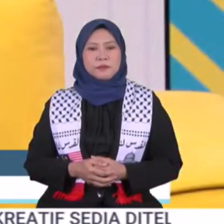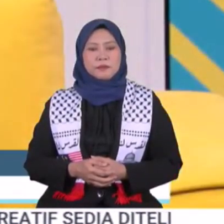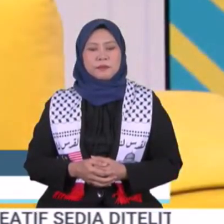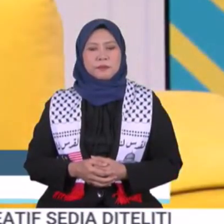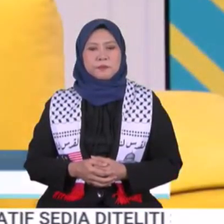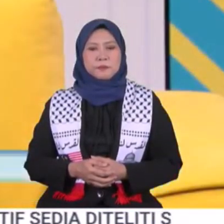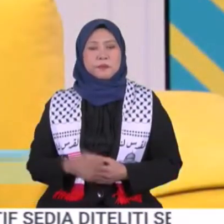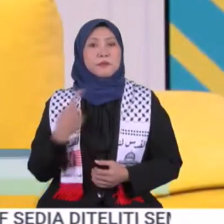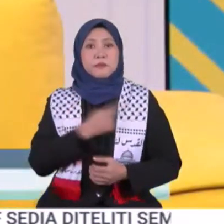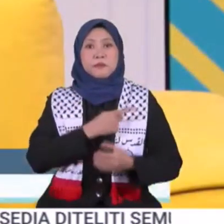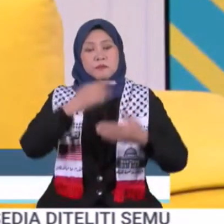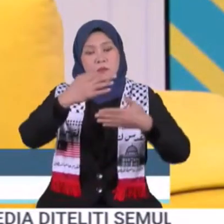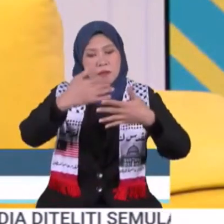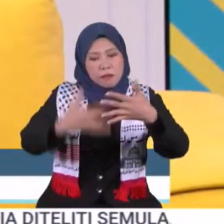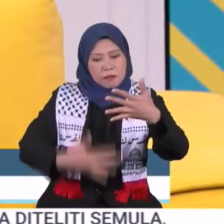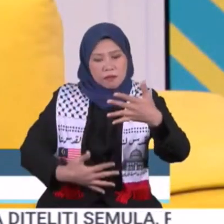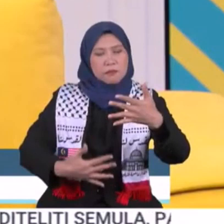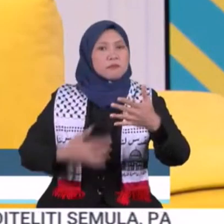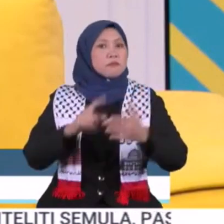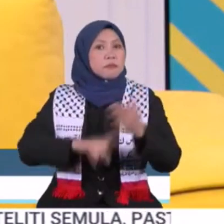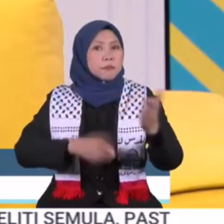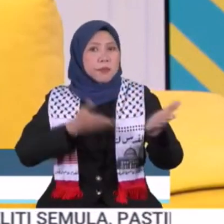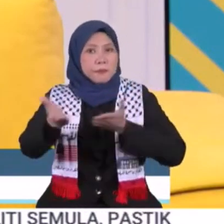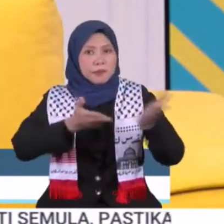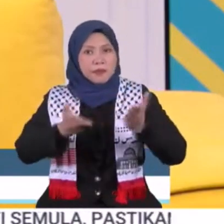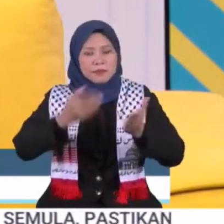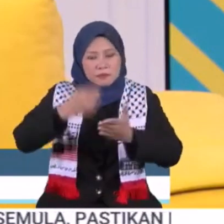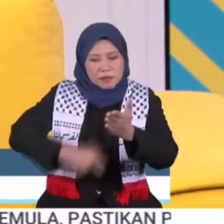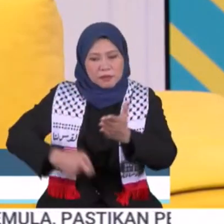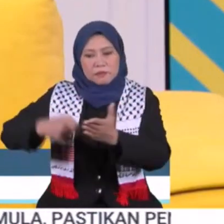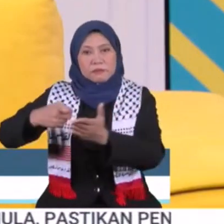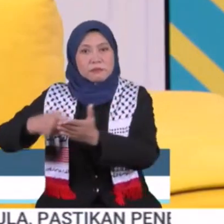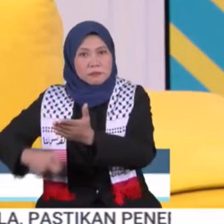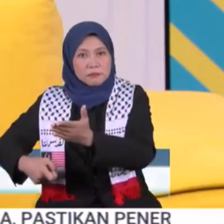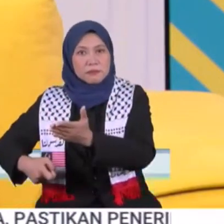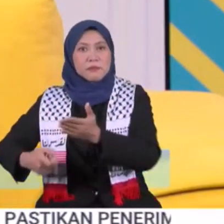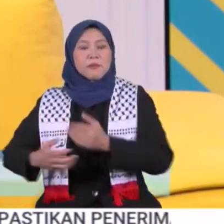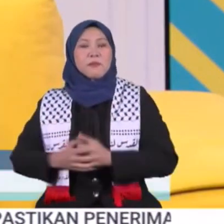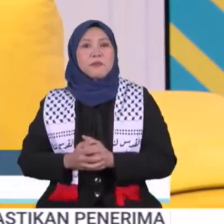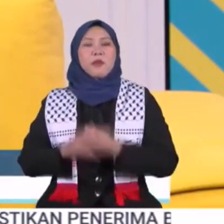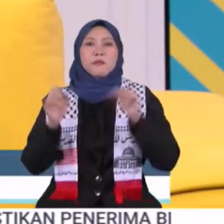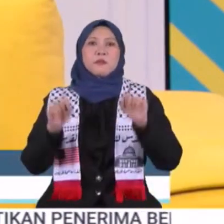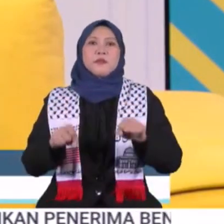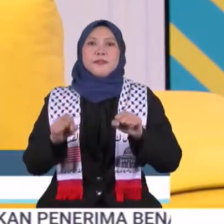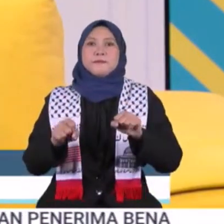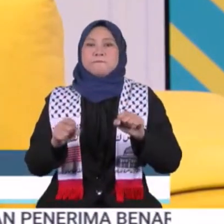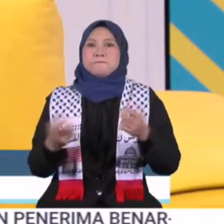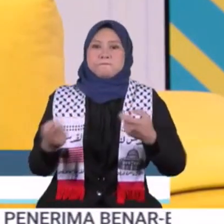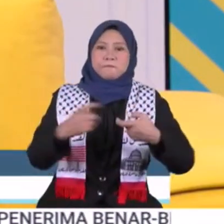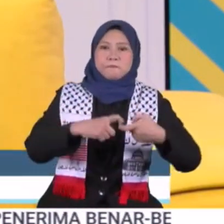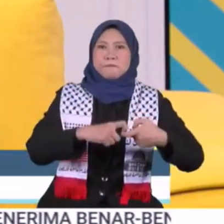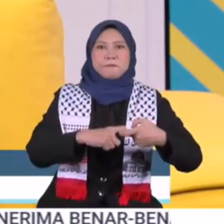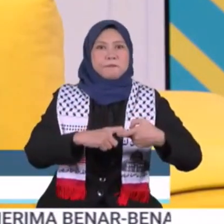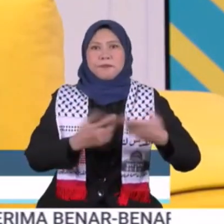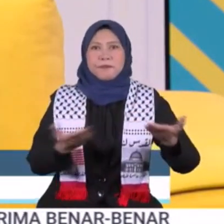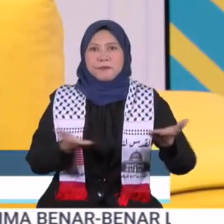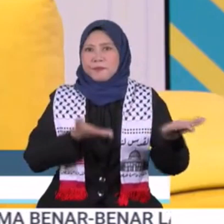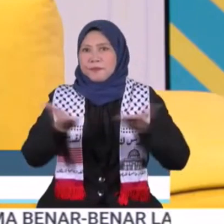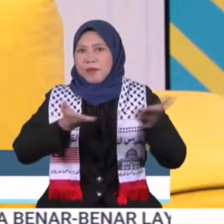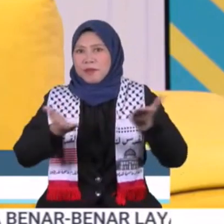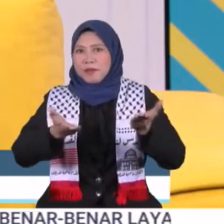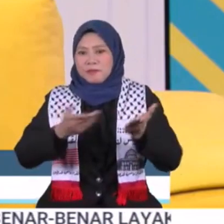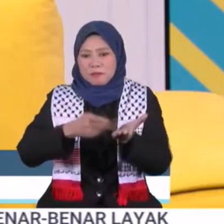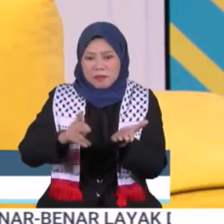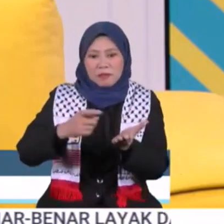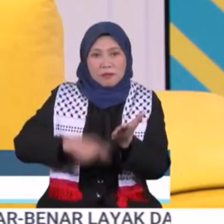kewangan kita menyenaraikan apakah perkhidmatan-perkhidmatan yang dikenakan Cukai perkhidmatan saya boleh sentuh sedikit apa ni perkhidmatan-perkhidmatan yang dikenakan